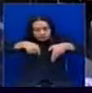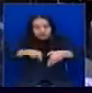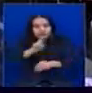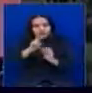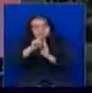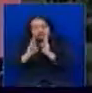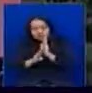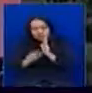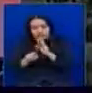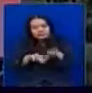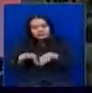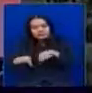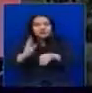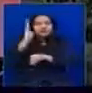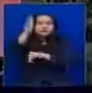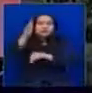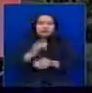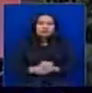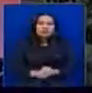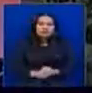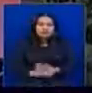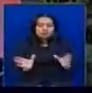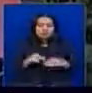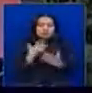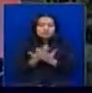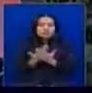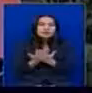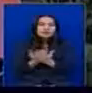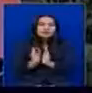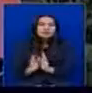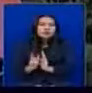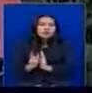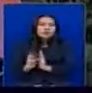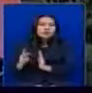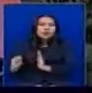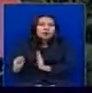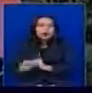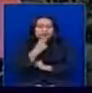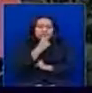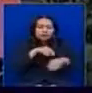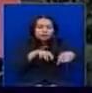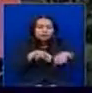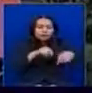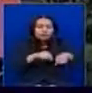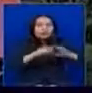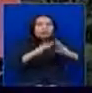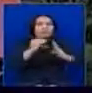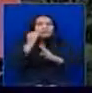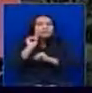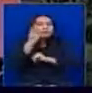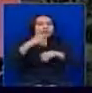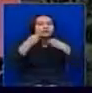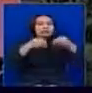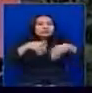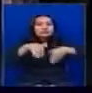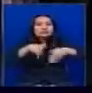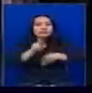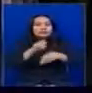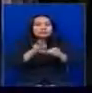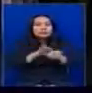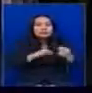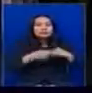นในอนาคตพร้อมจัดตั้งกลุ่มเงินออมเพื่อเตรียมจัดสรรที่อยู่ใหม่กับชุมชนบริเวณดังกล่าวมีพื้นที่ตั้งแต่หลัก6